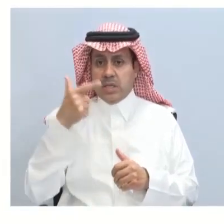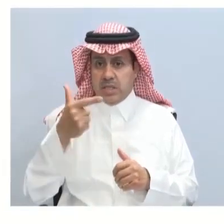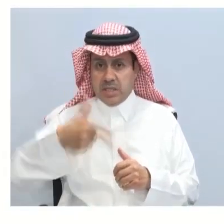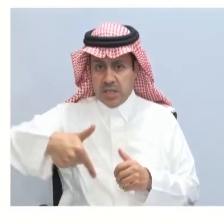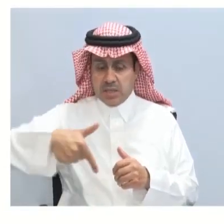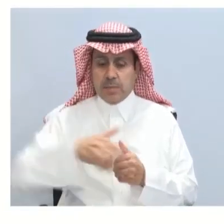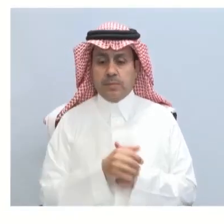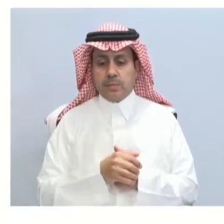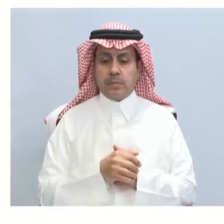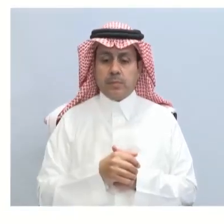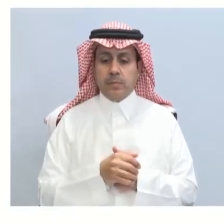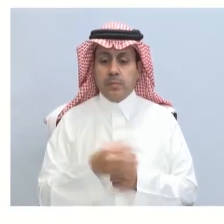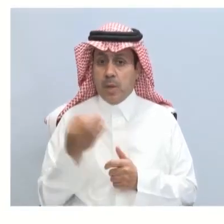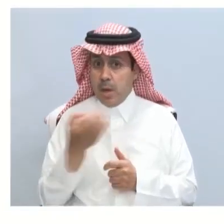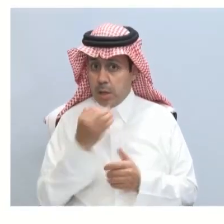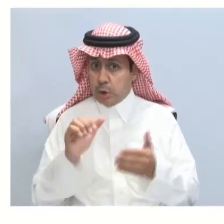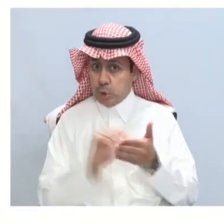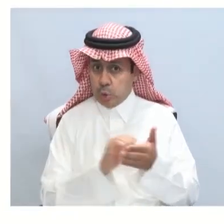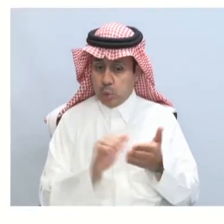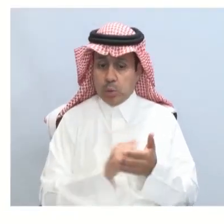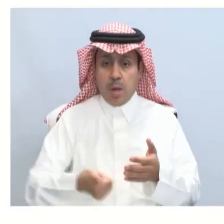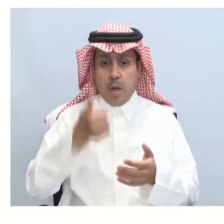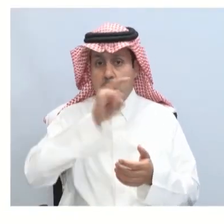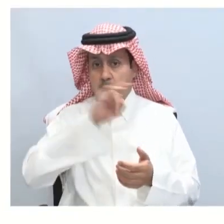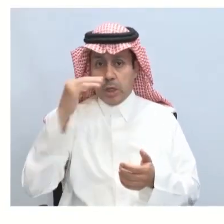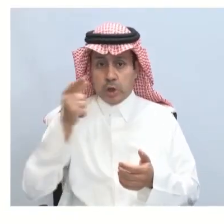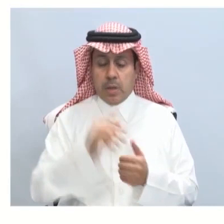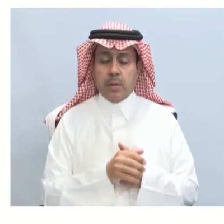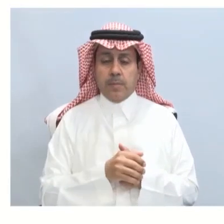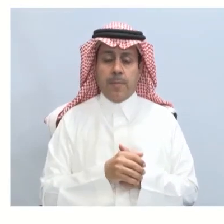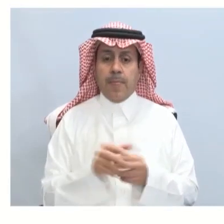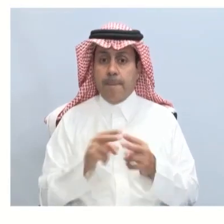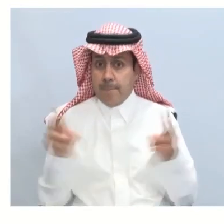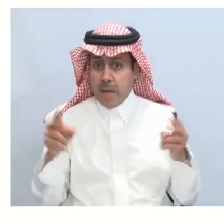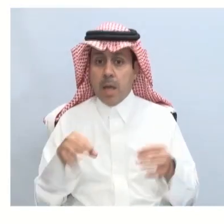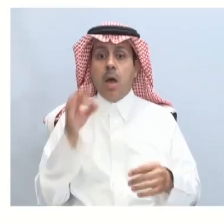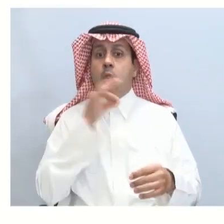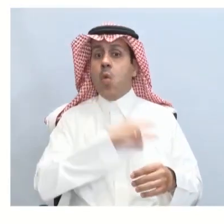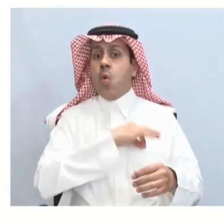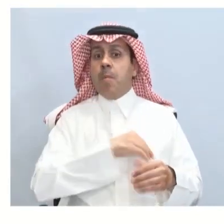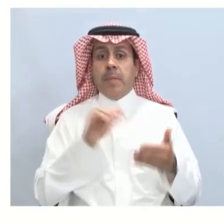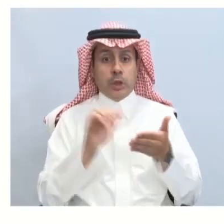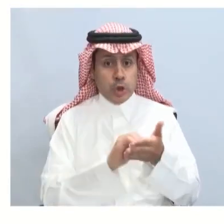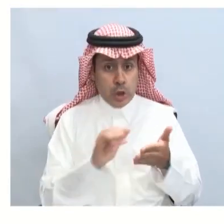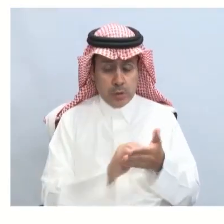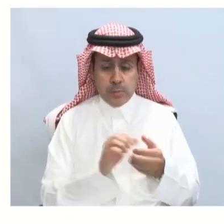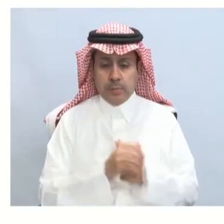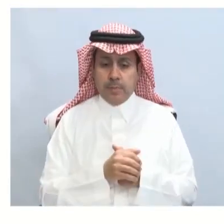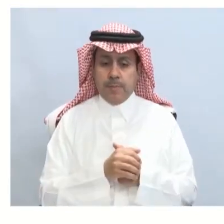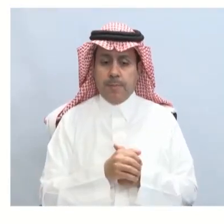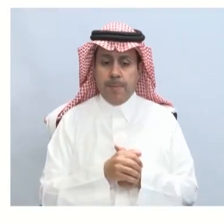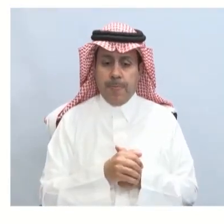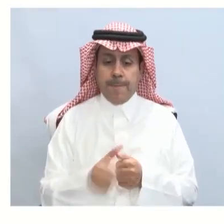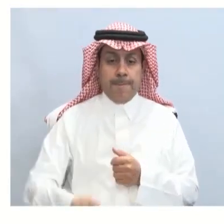الذي امامكم اقرا شروط الاجاره بتمعن ثم بين الحكمه من كل شرط منها هنا